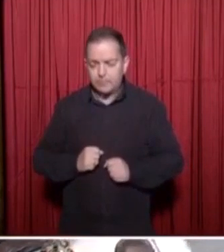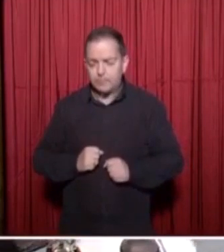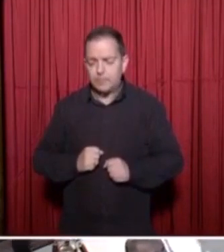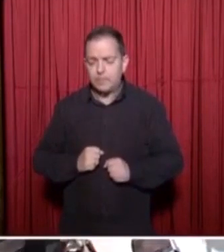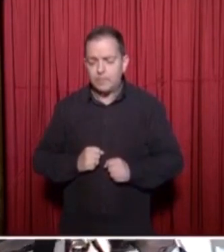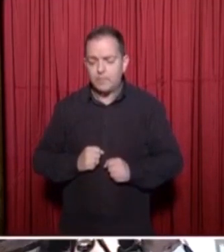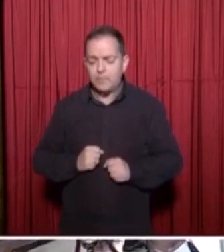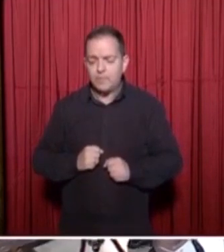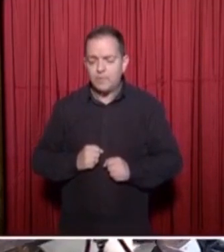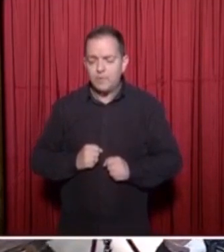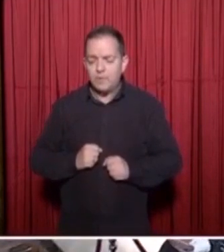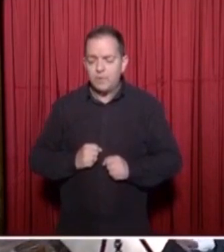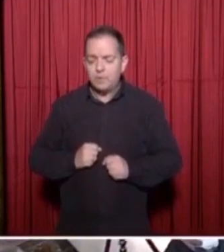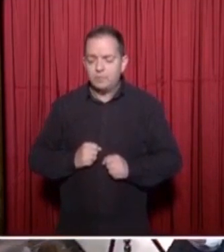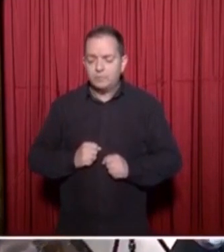ελέγχος.